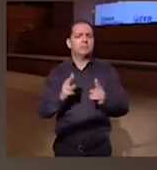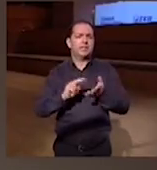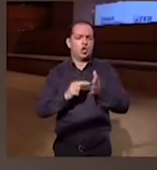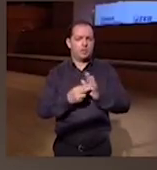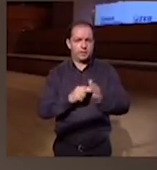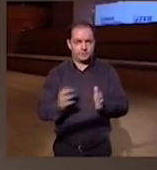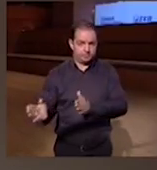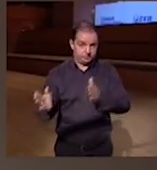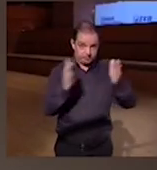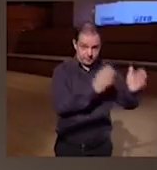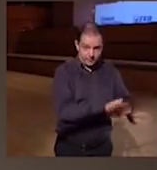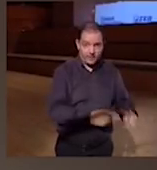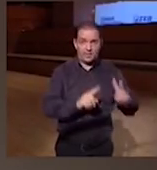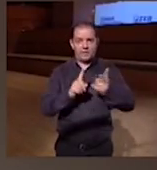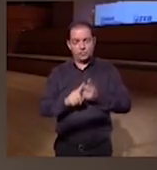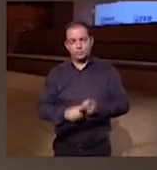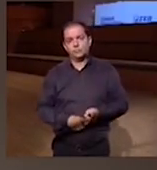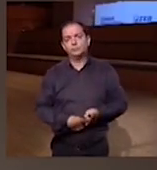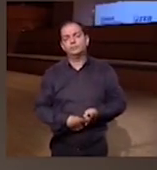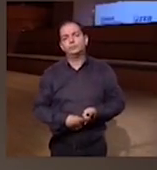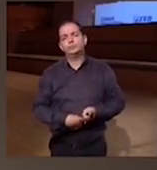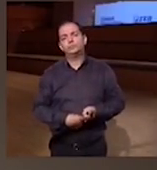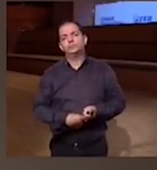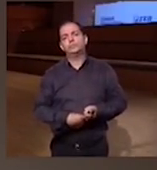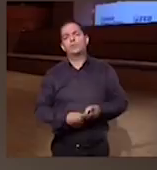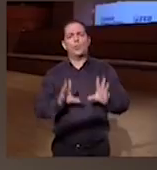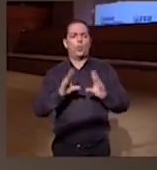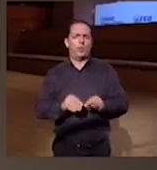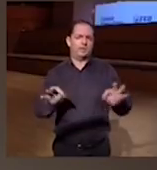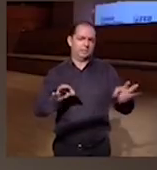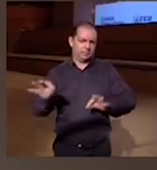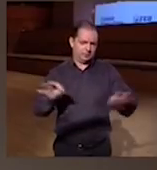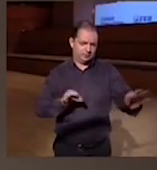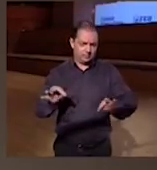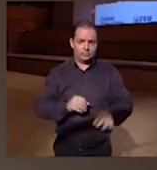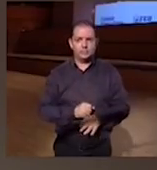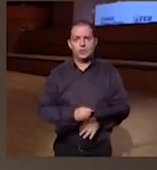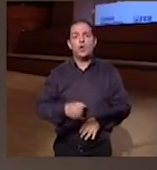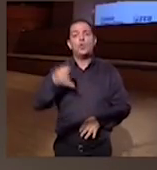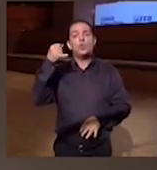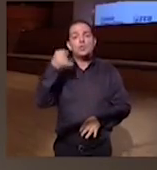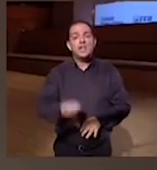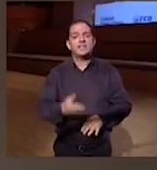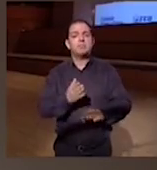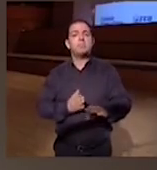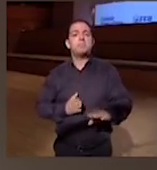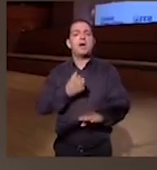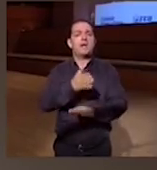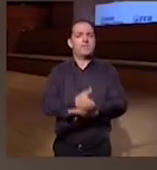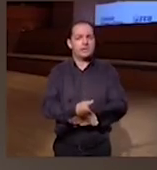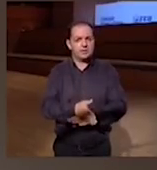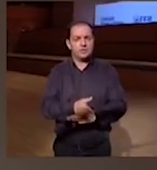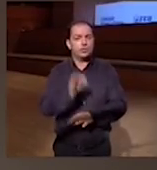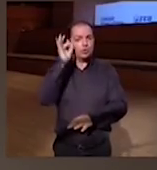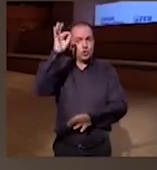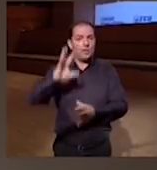Δεύτερη κατηγορία δράσεων αποτελούν οι ουσιαστικές θεσμικές παρεμβάσεις για την